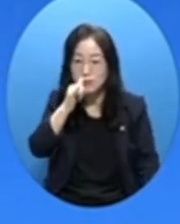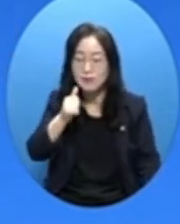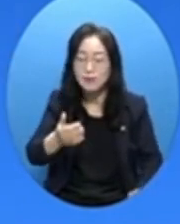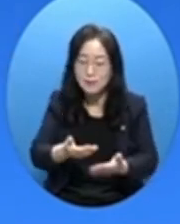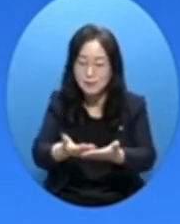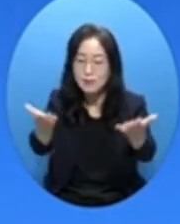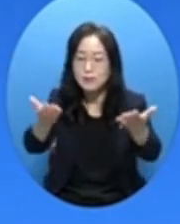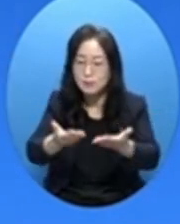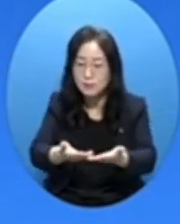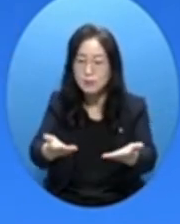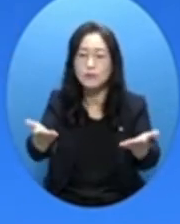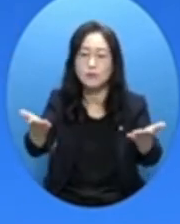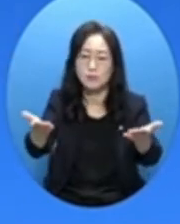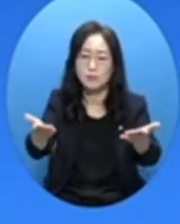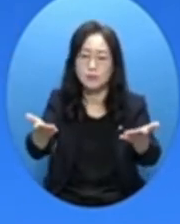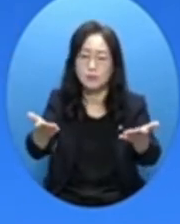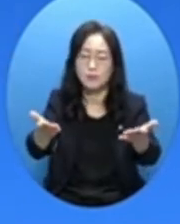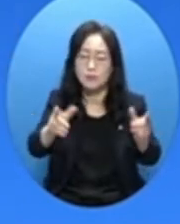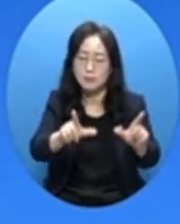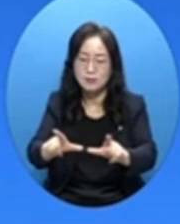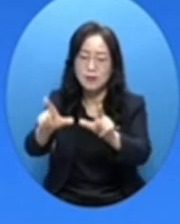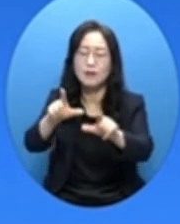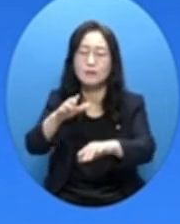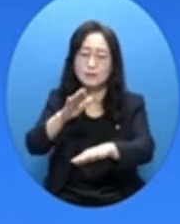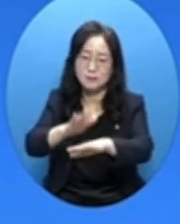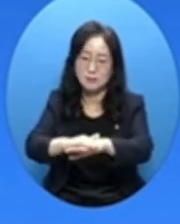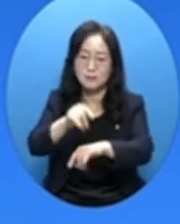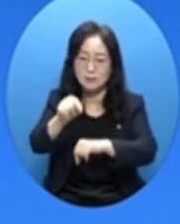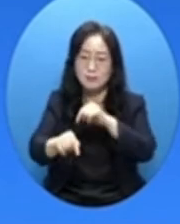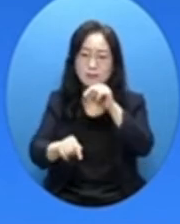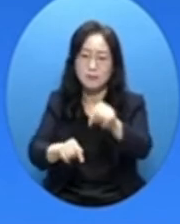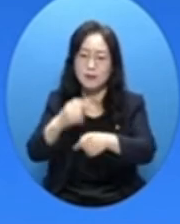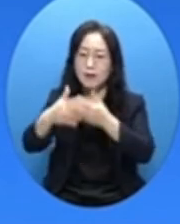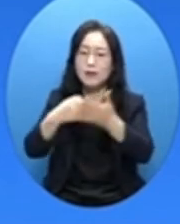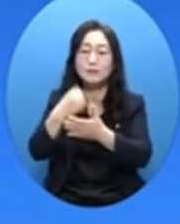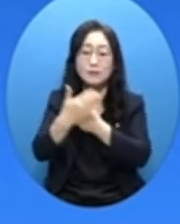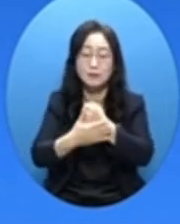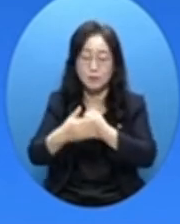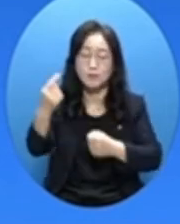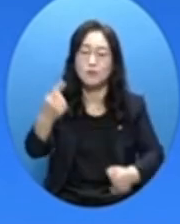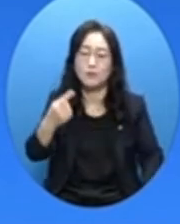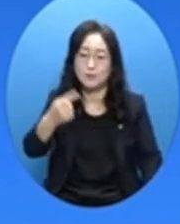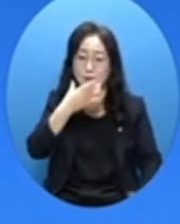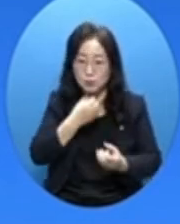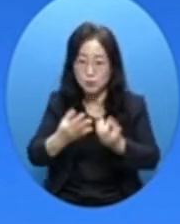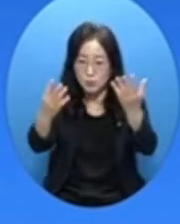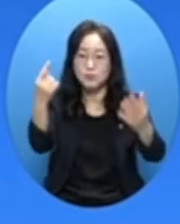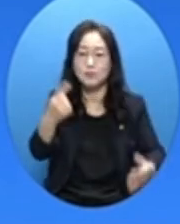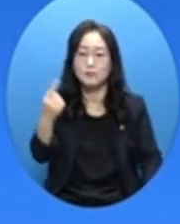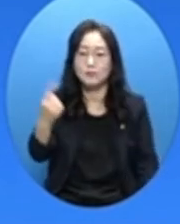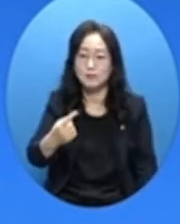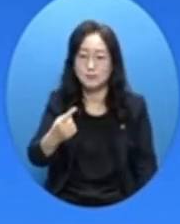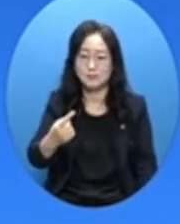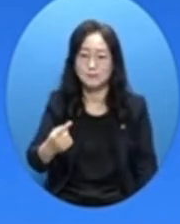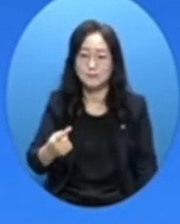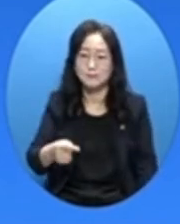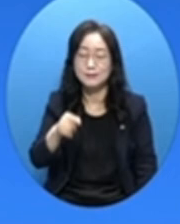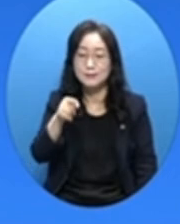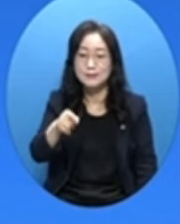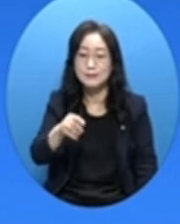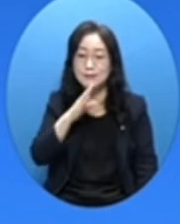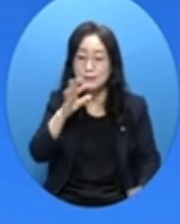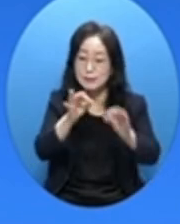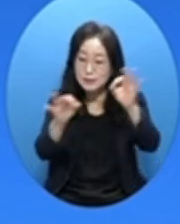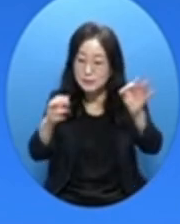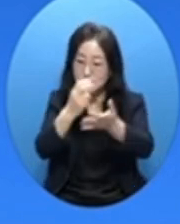나눠주는 삶을 실천할 때 하나님의 은혜가 임할 것입니다. 축복이 임할 것입니다. 그것이 바로